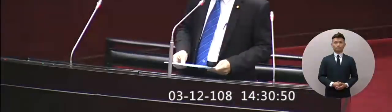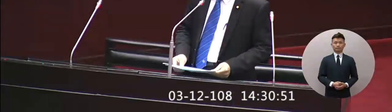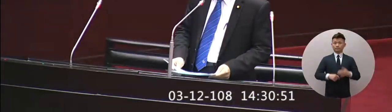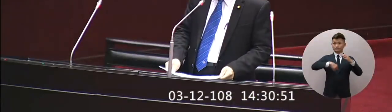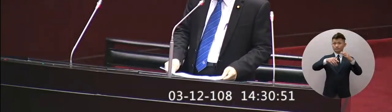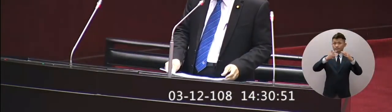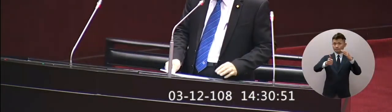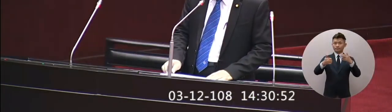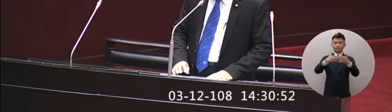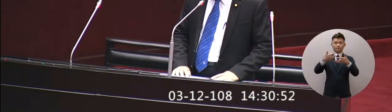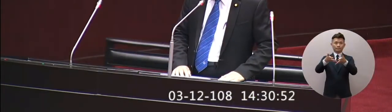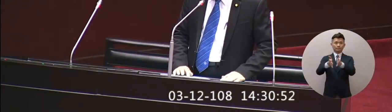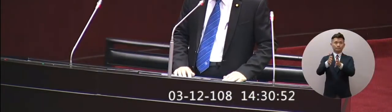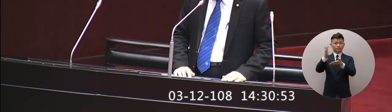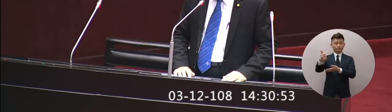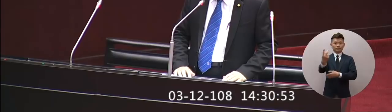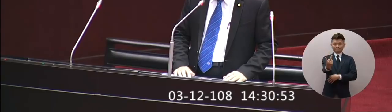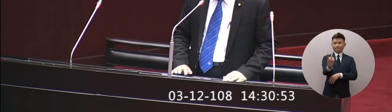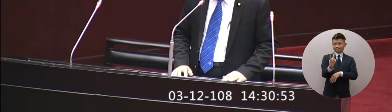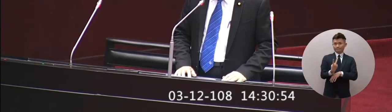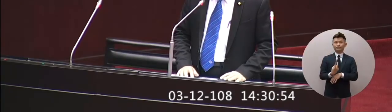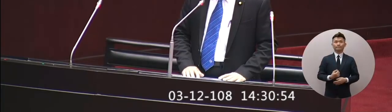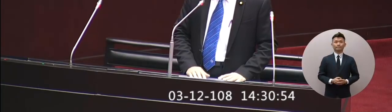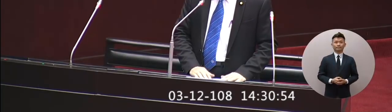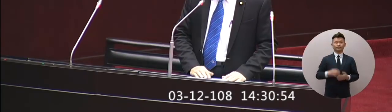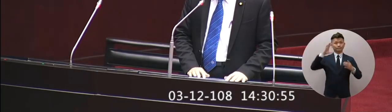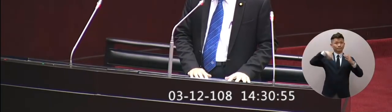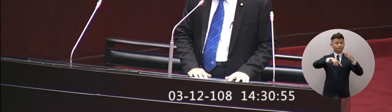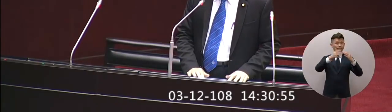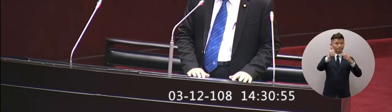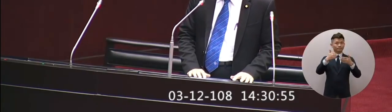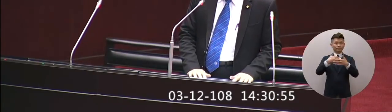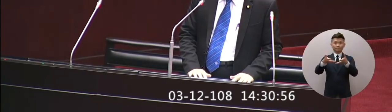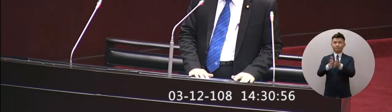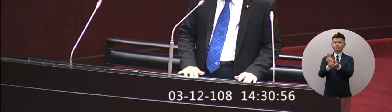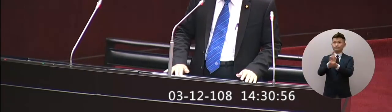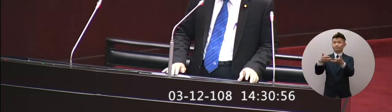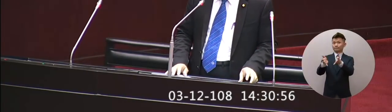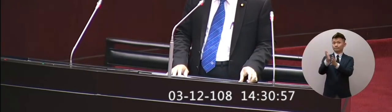请院长跟交通部部长好吗？ 请苏院长、交通部林部长。